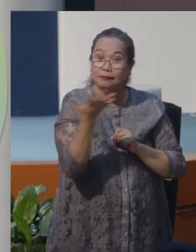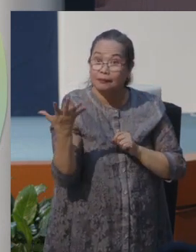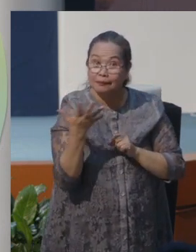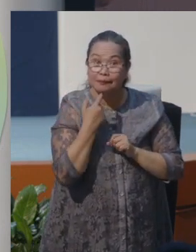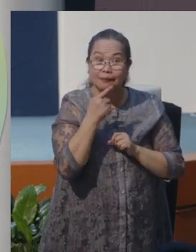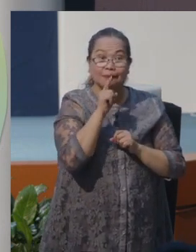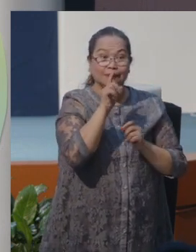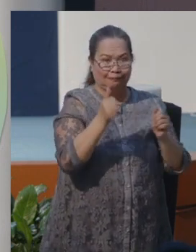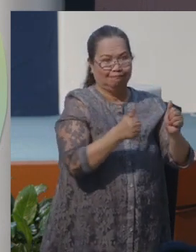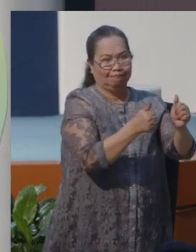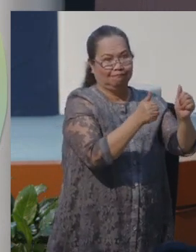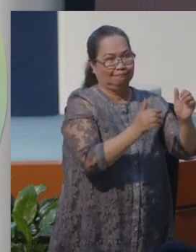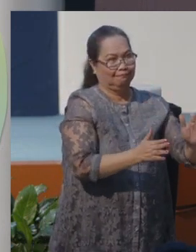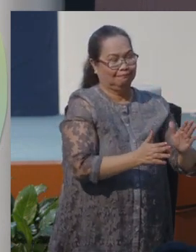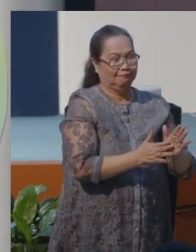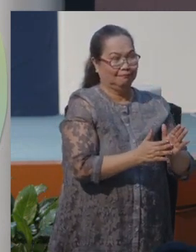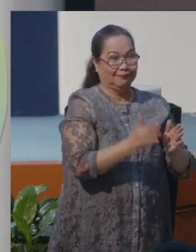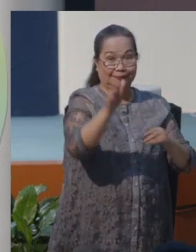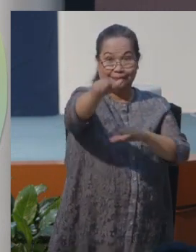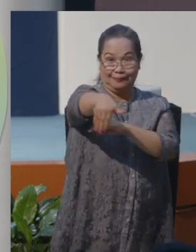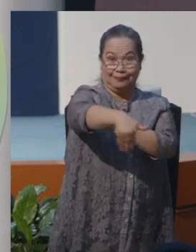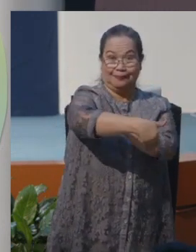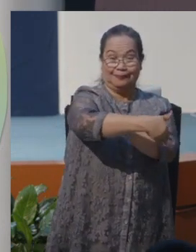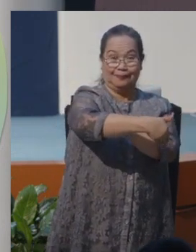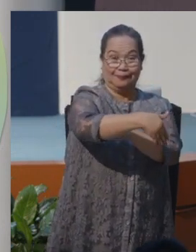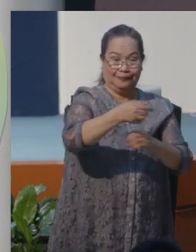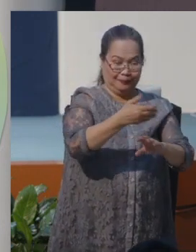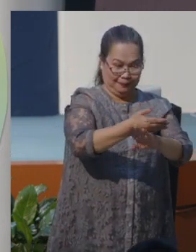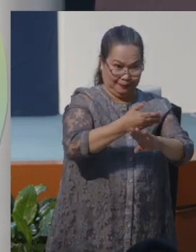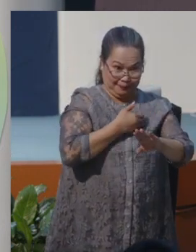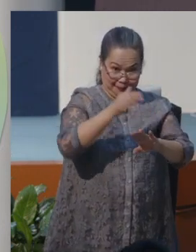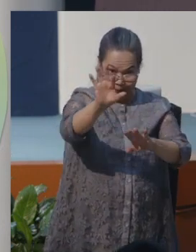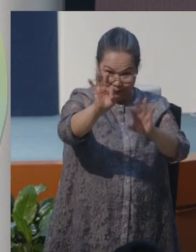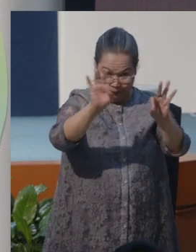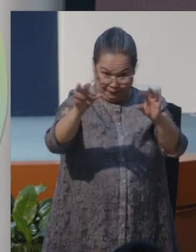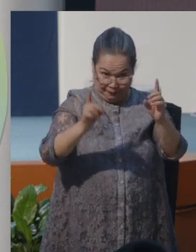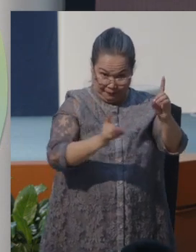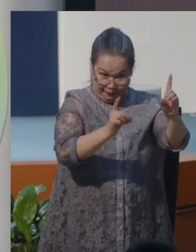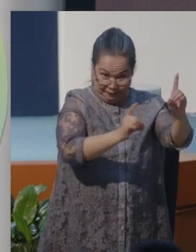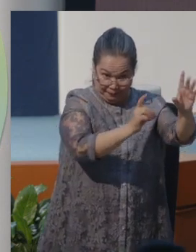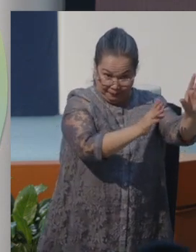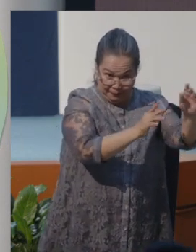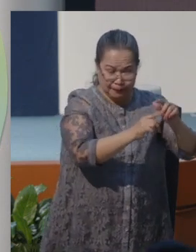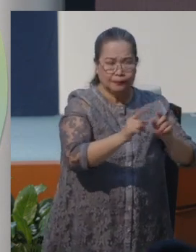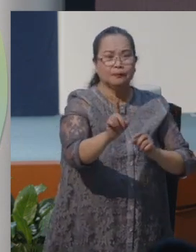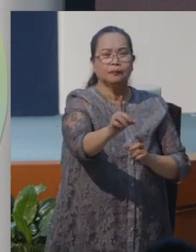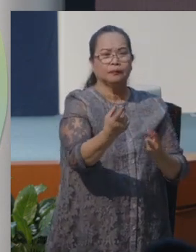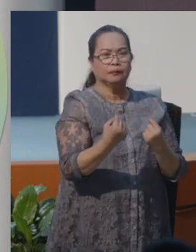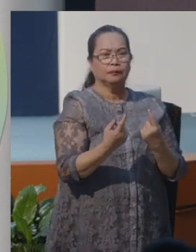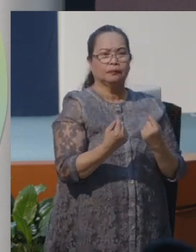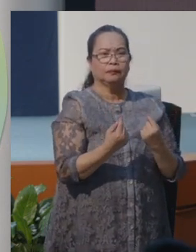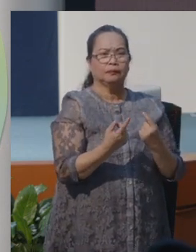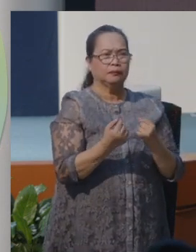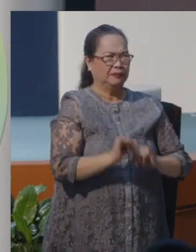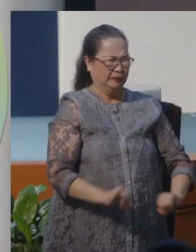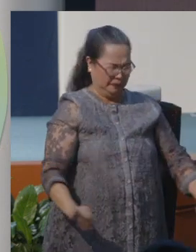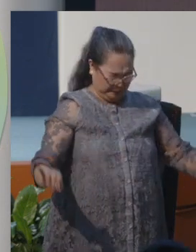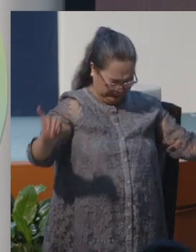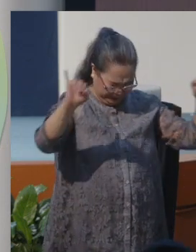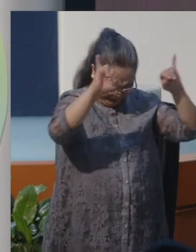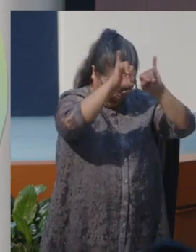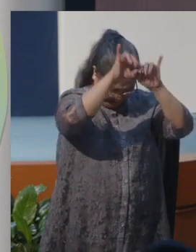sugo. So sa gabi, bago niya piliin ang mga ito, bago niya gawin ang napakalaking